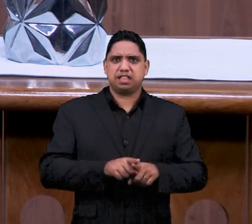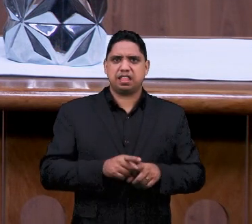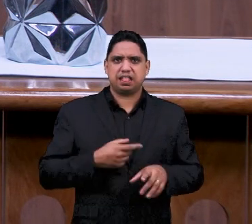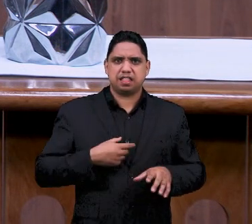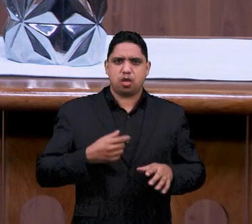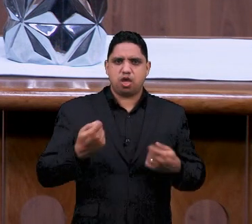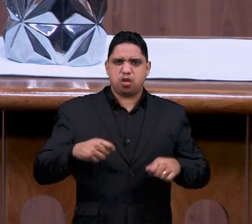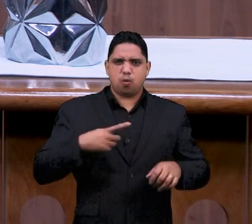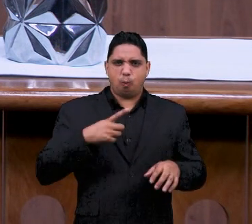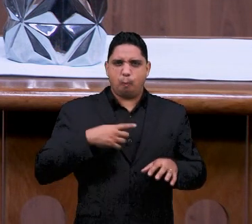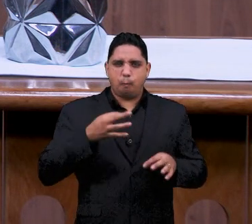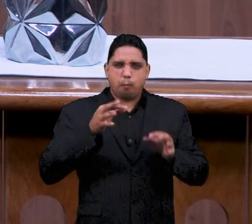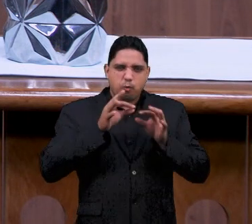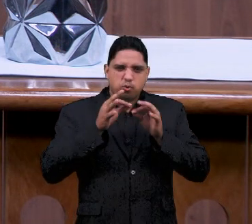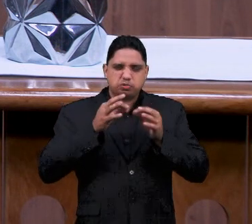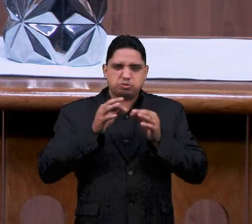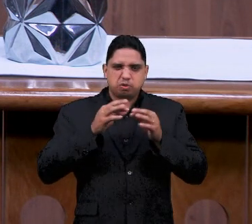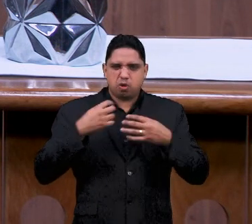propets,